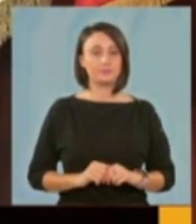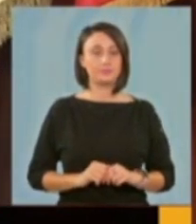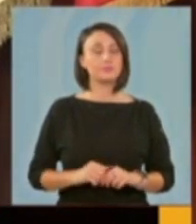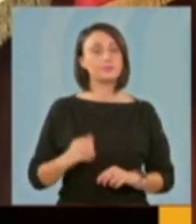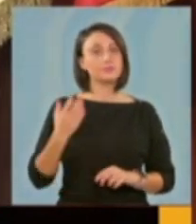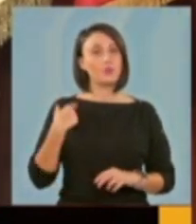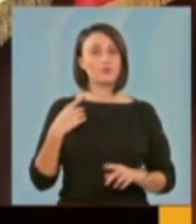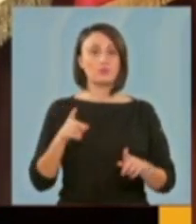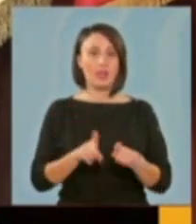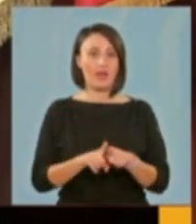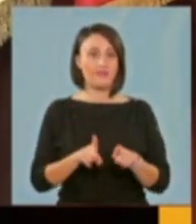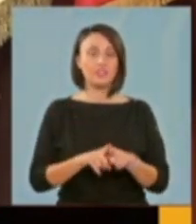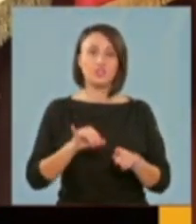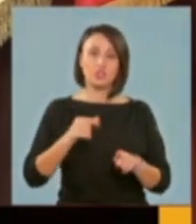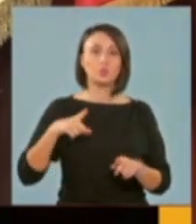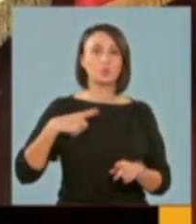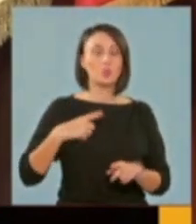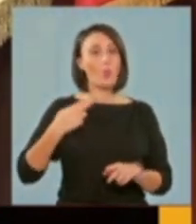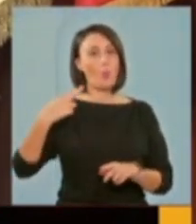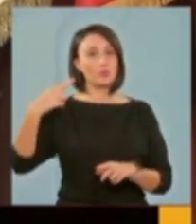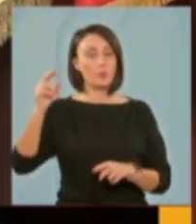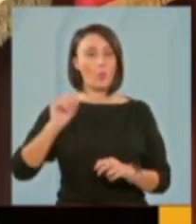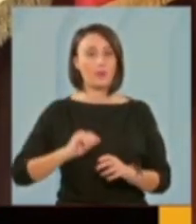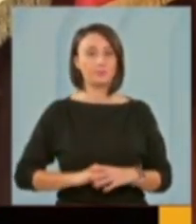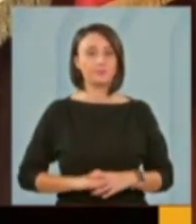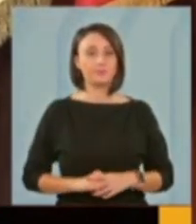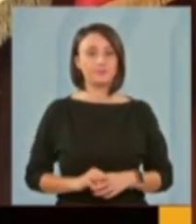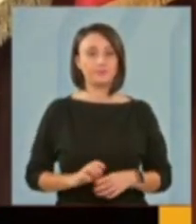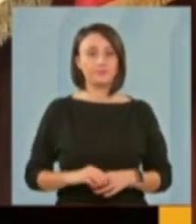Au fost de asemenea și sunt în continuare